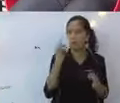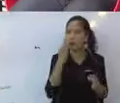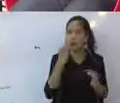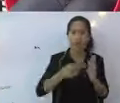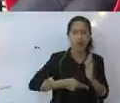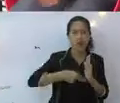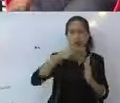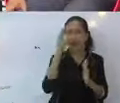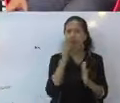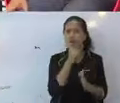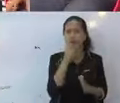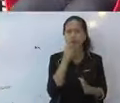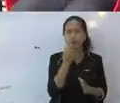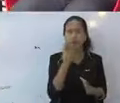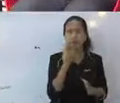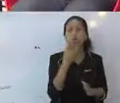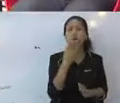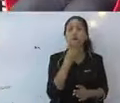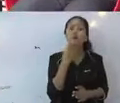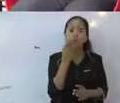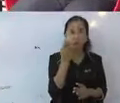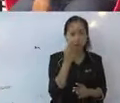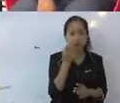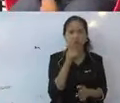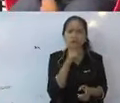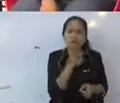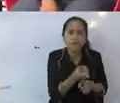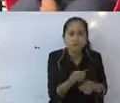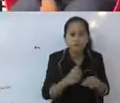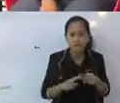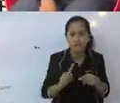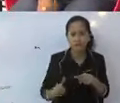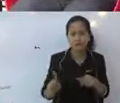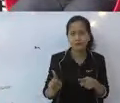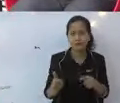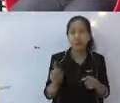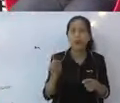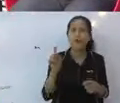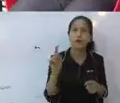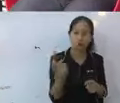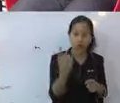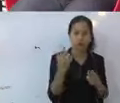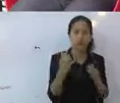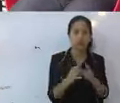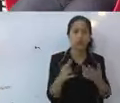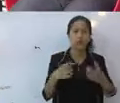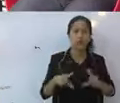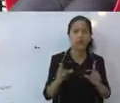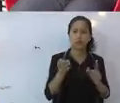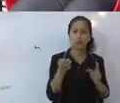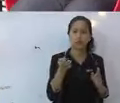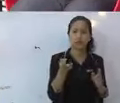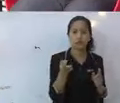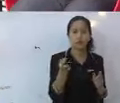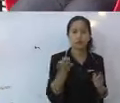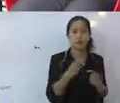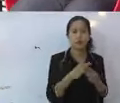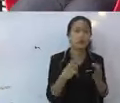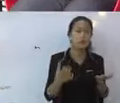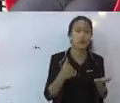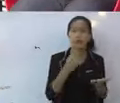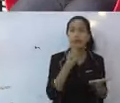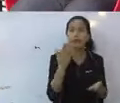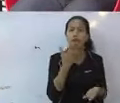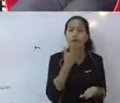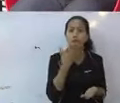sugary foods talaga. Ibang-iba dapat po kasi. Dapat matabang muna sila. Matabang. Yeah. Kasi kung ano yung panlasa ng milk, mga kapatid,